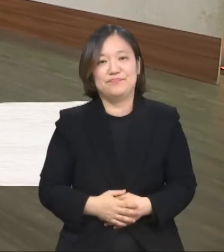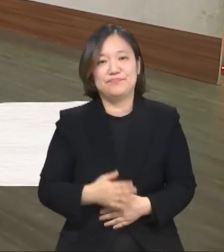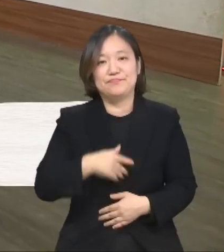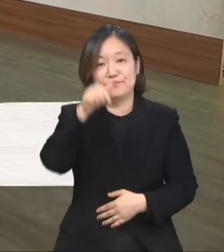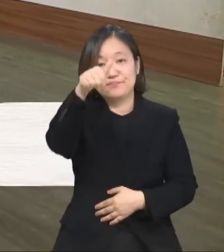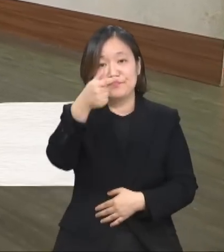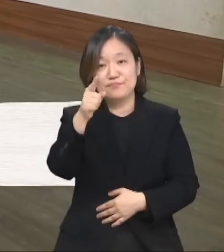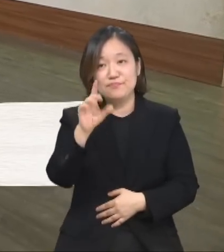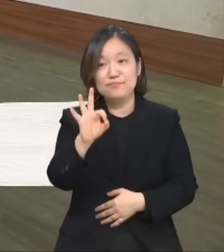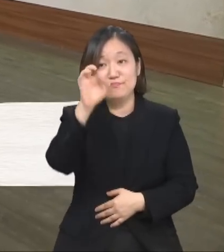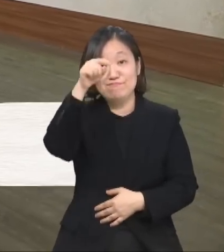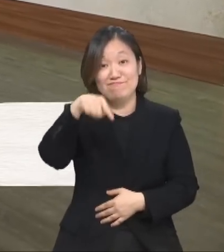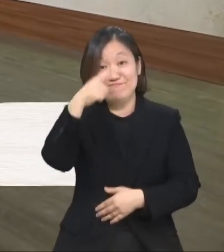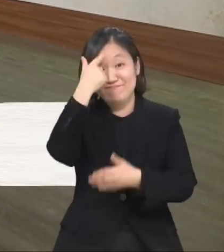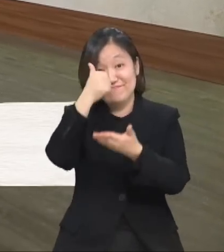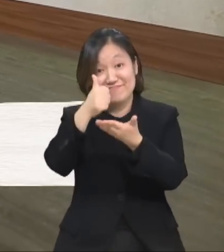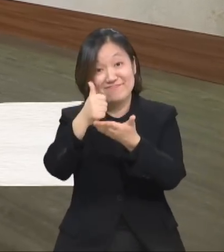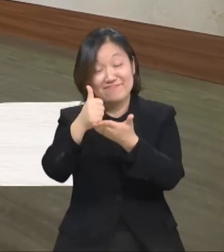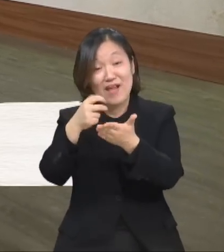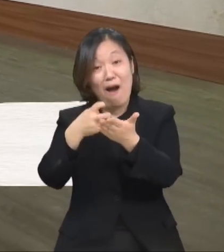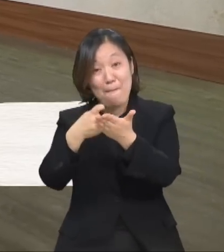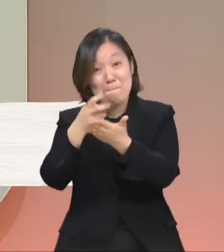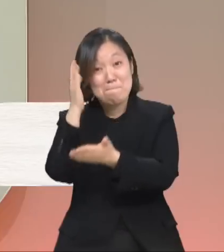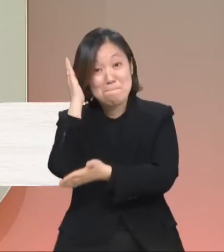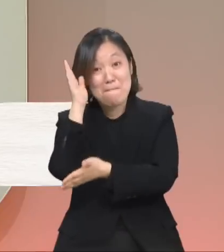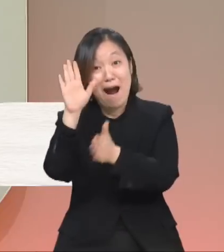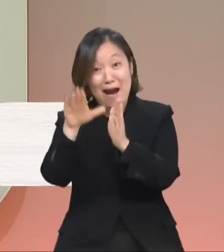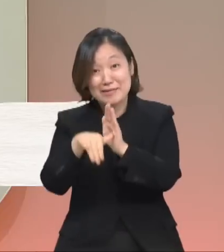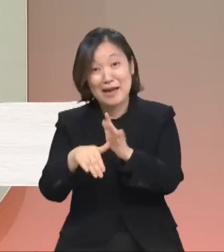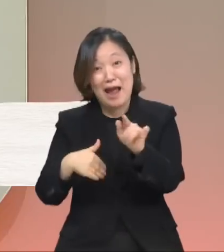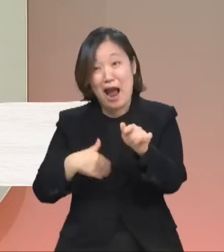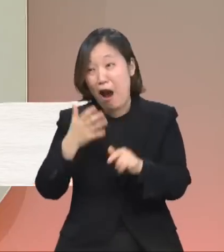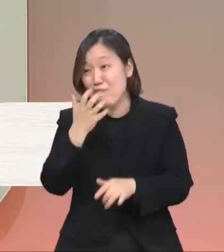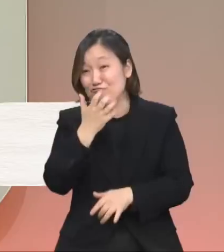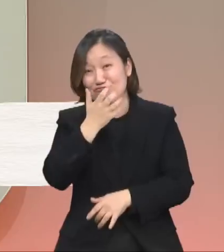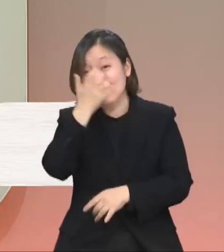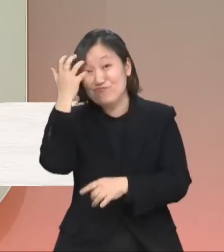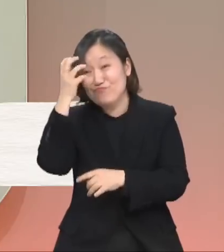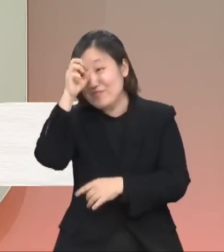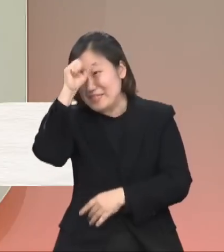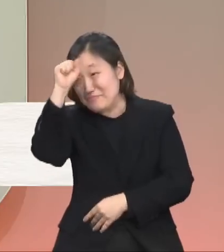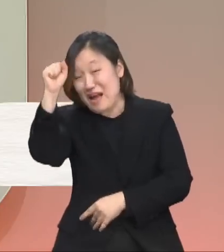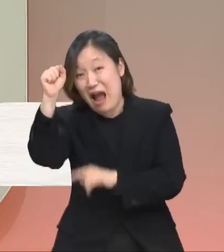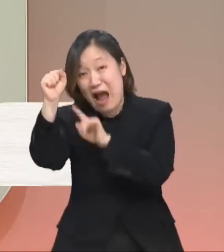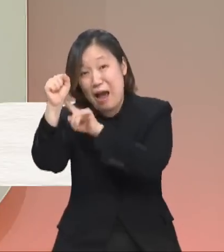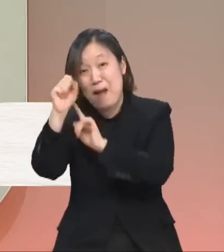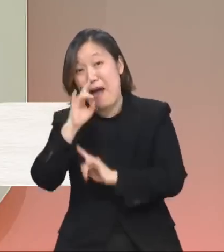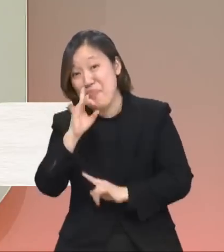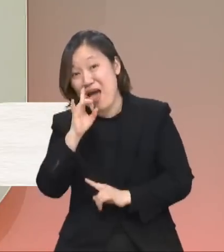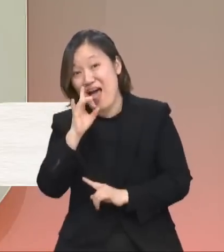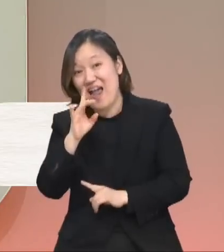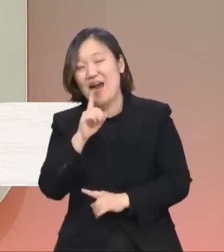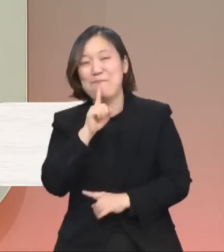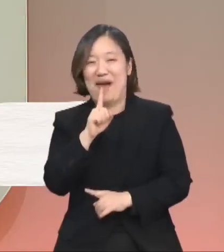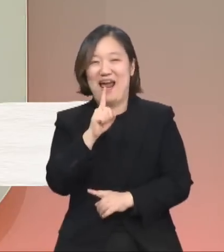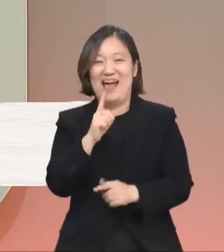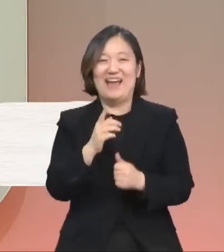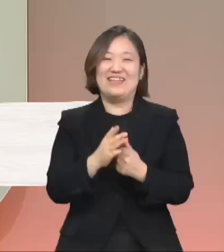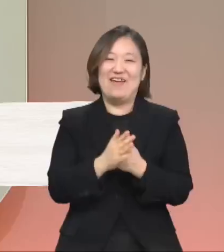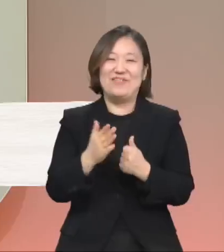광우스님이 평소에 법문에서 꿈에 너무 집착하면 안 된다 하셨으니 이만큼을